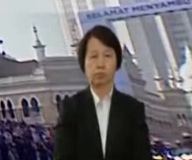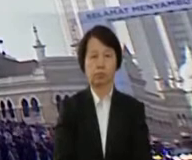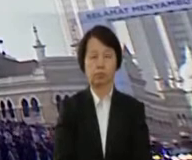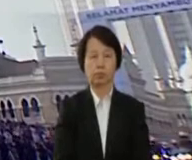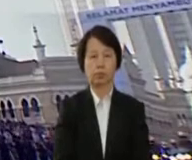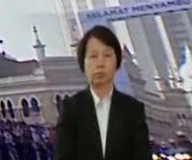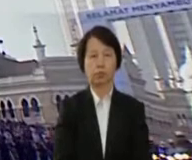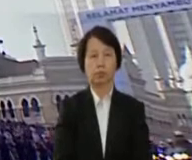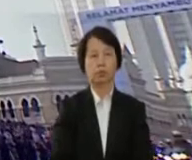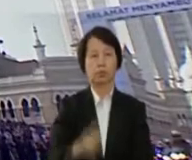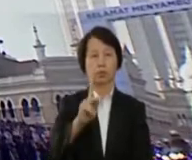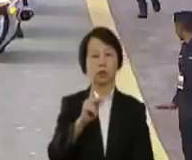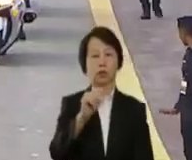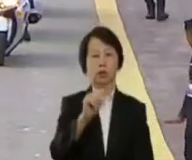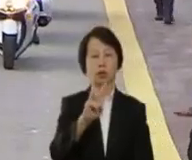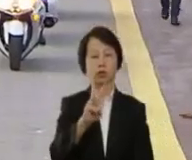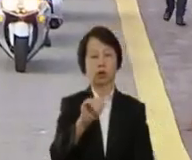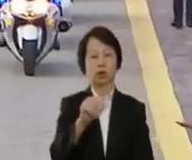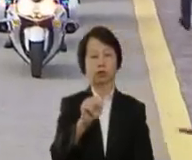Kawasaki